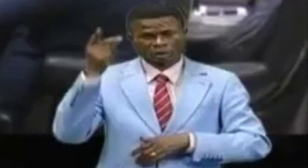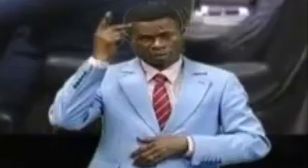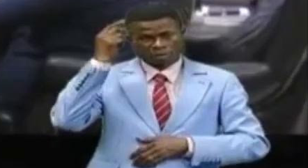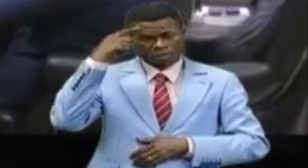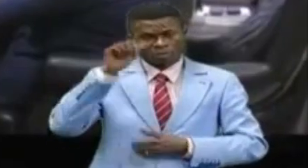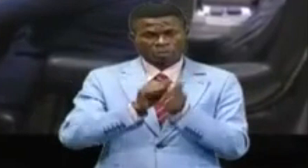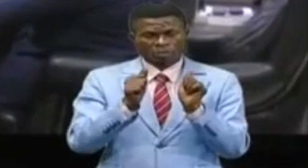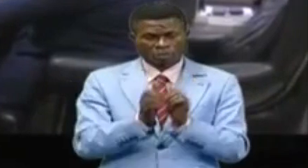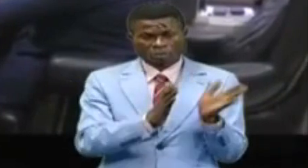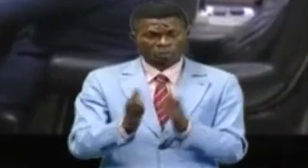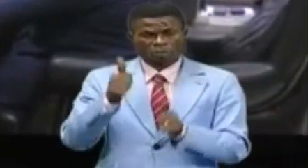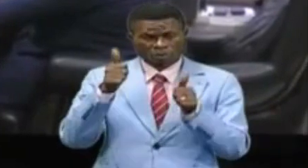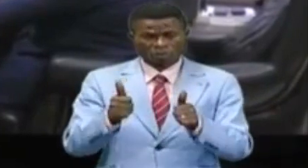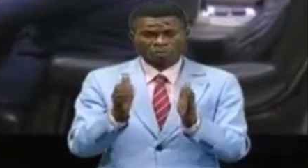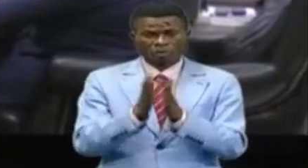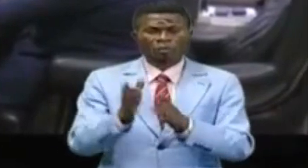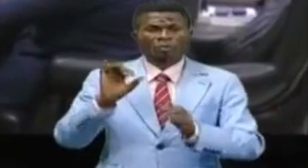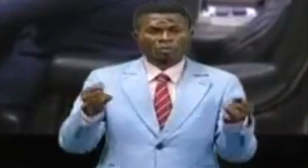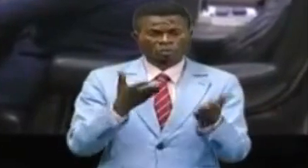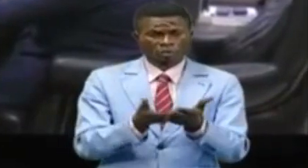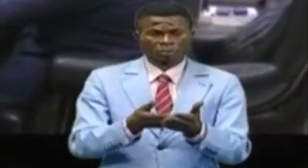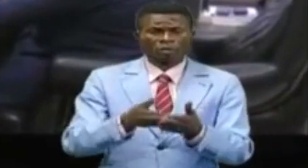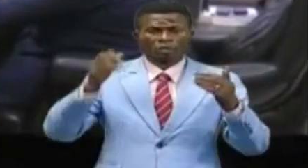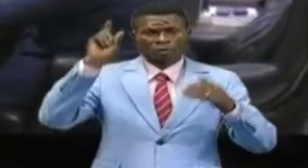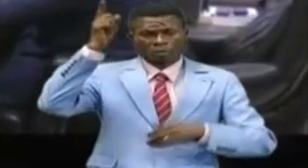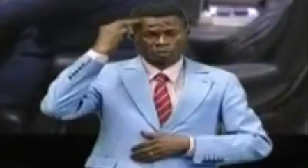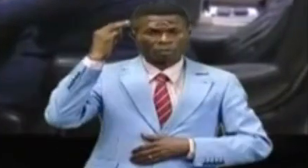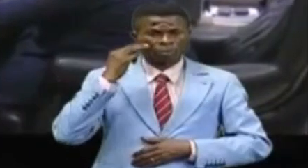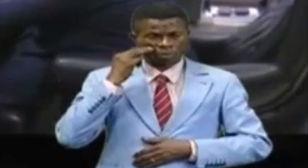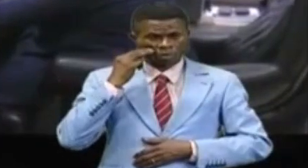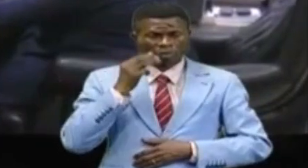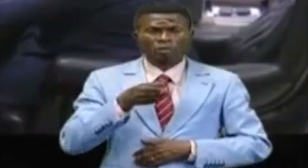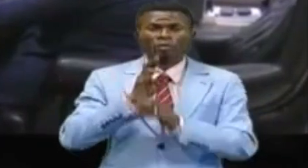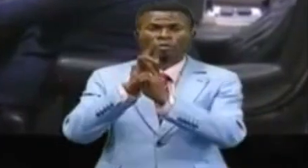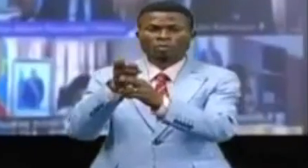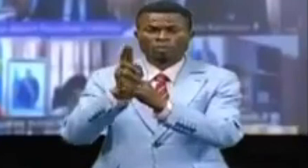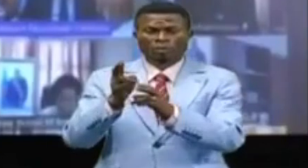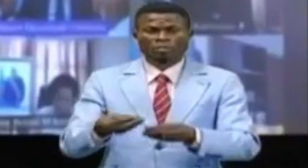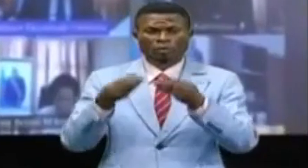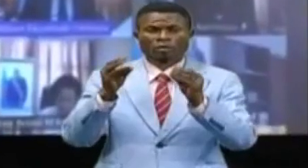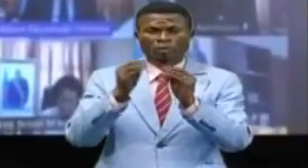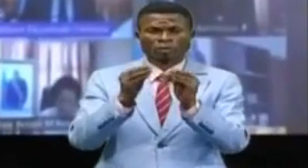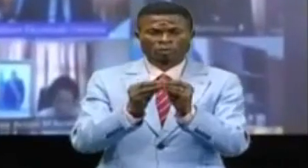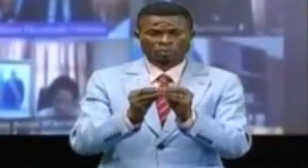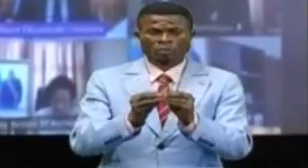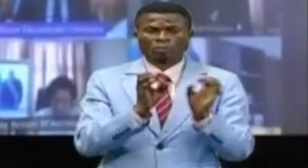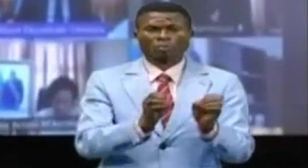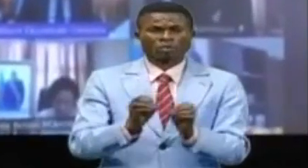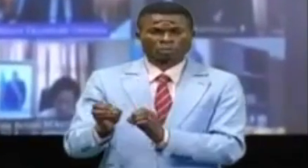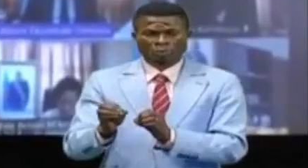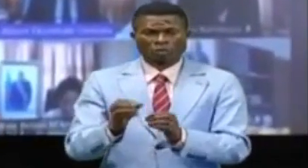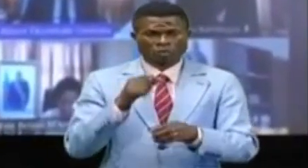de la bonne préparation des 10 Jeux, le chef du gouvernement a fait part au Conseil de la réunion du comité de pilotage qu'il